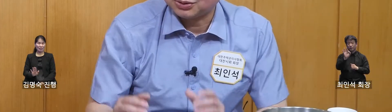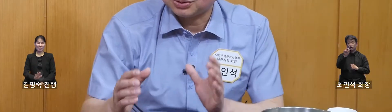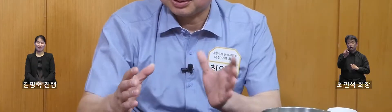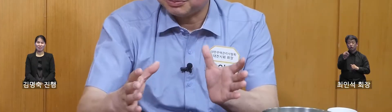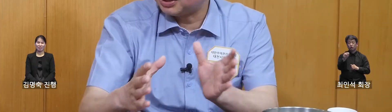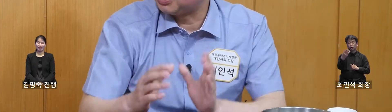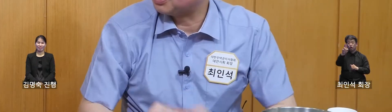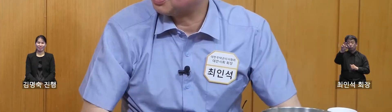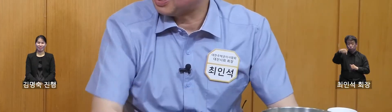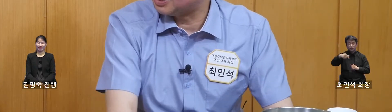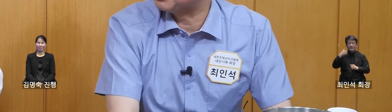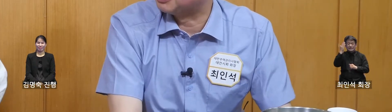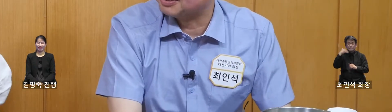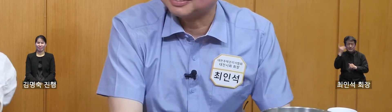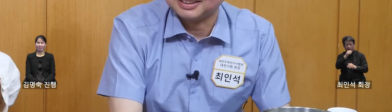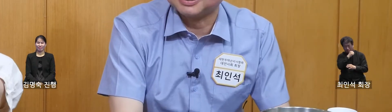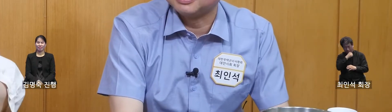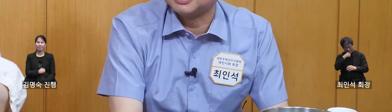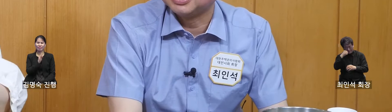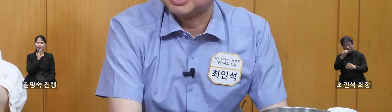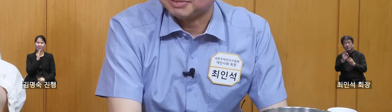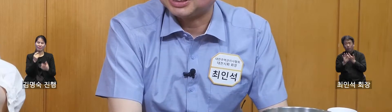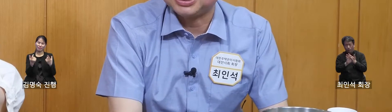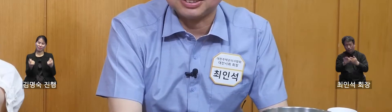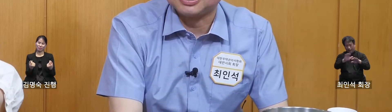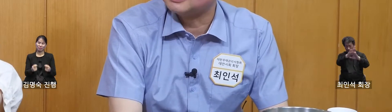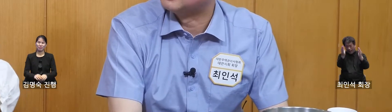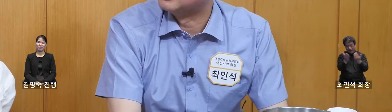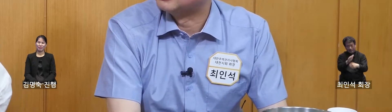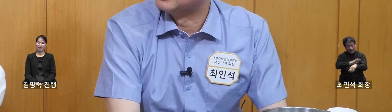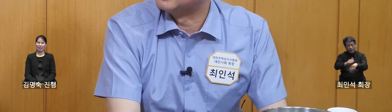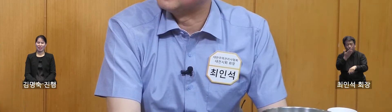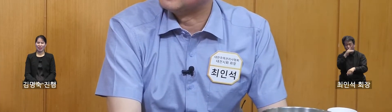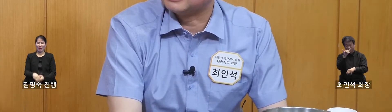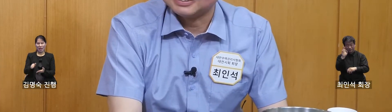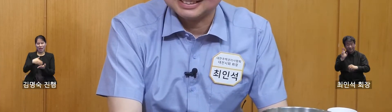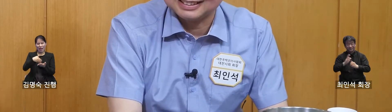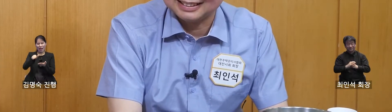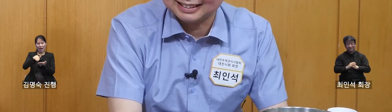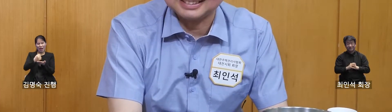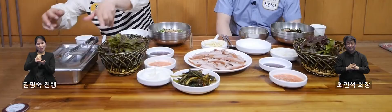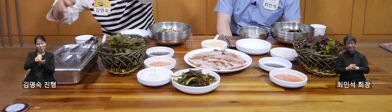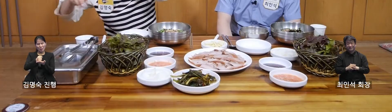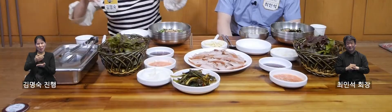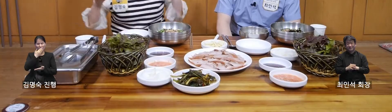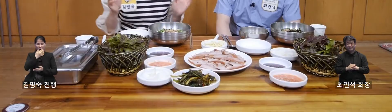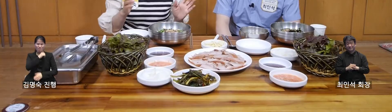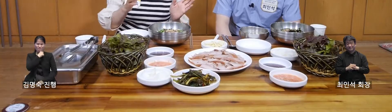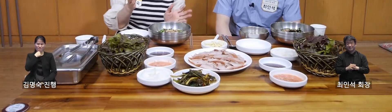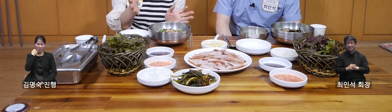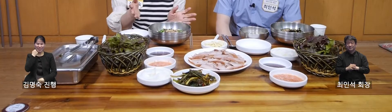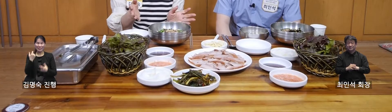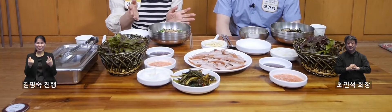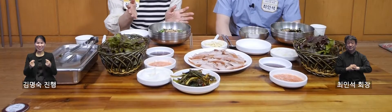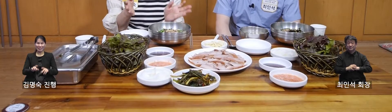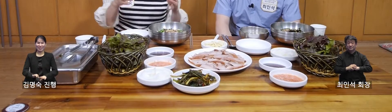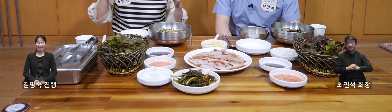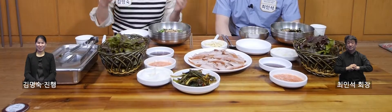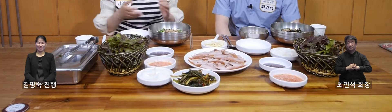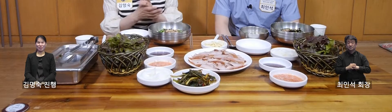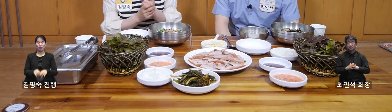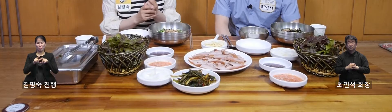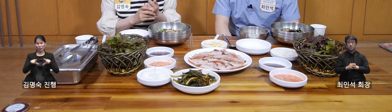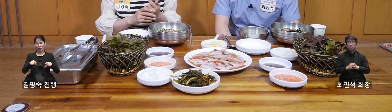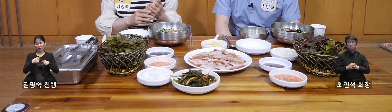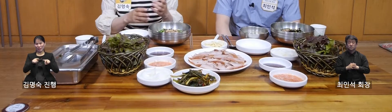열무김치만 맛있어도 음식이 또 한결. 아, 네. 네. 그것도 막 맛있죠. 비벼 먹는데 얼마 맛있겠어요. 그리고 네네. 이제